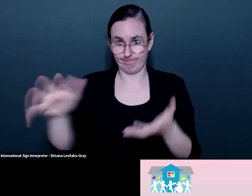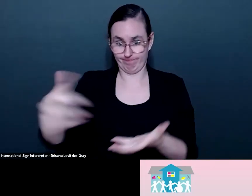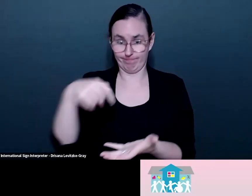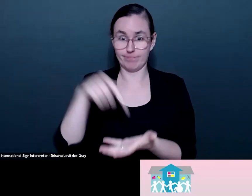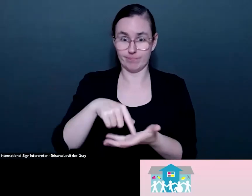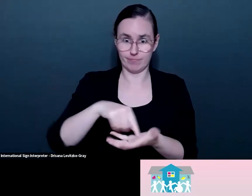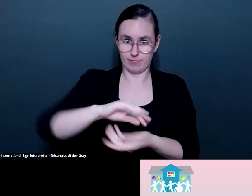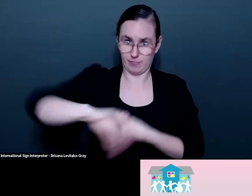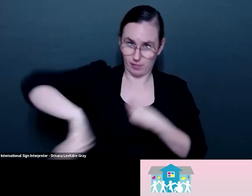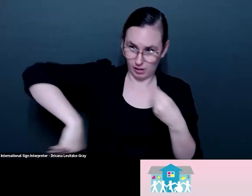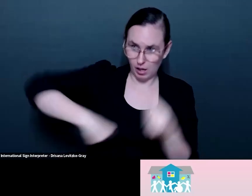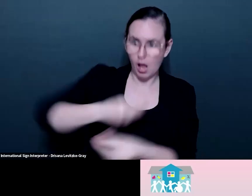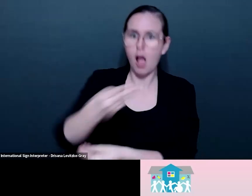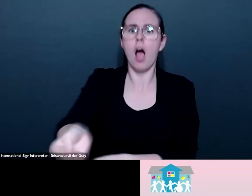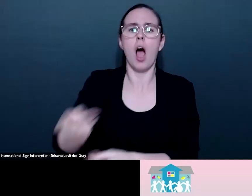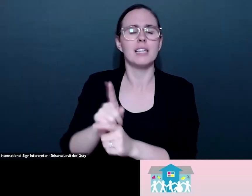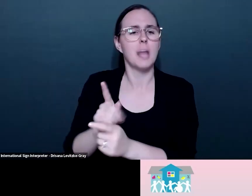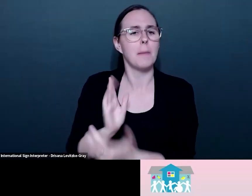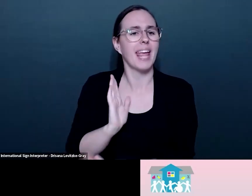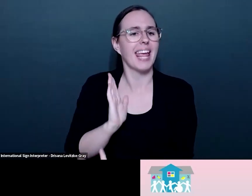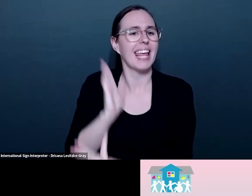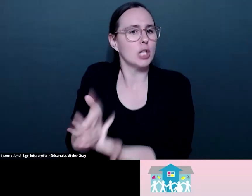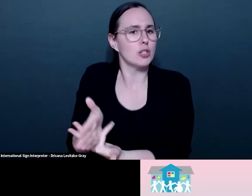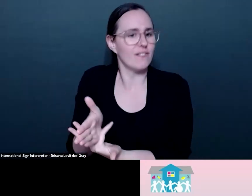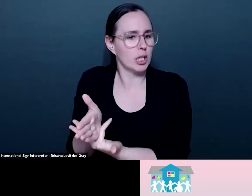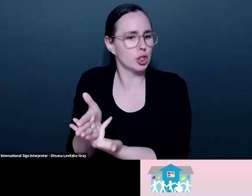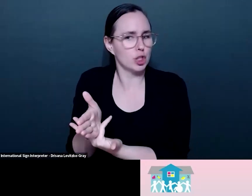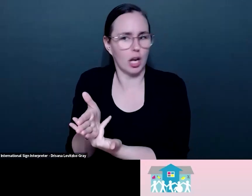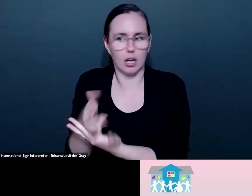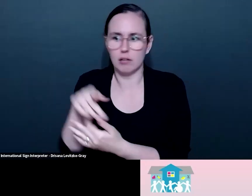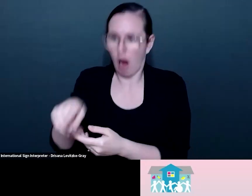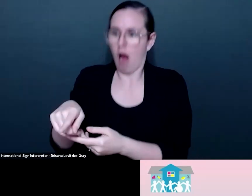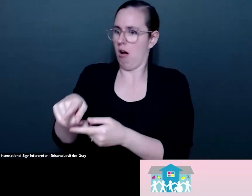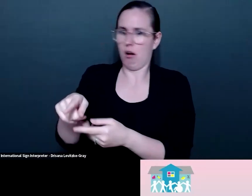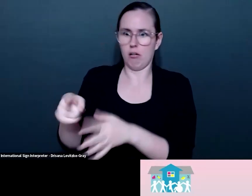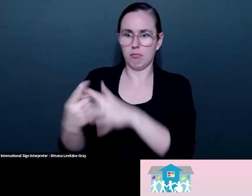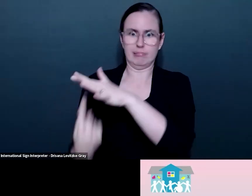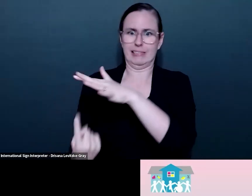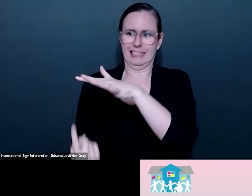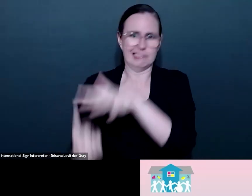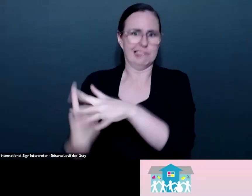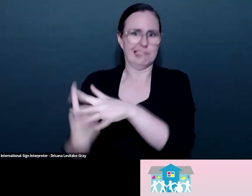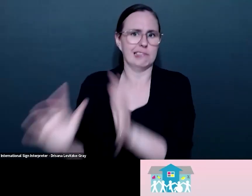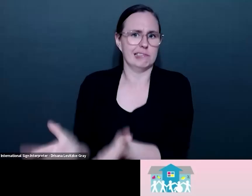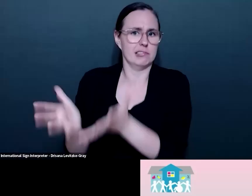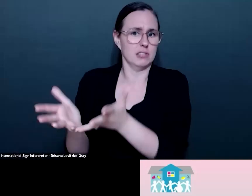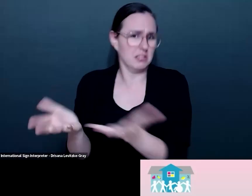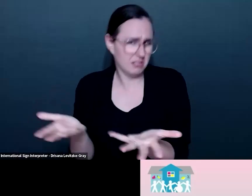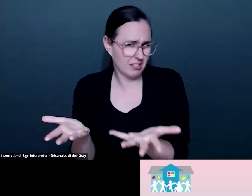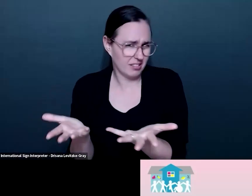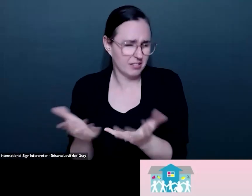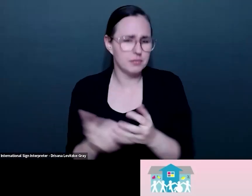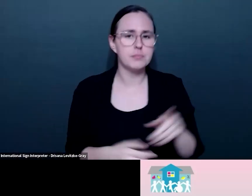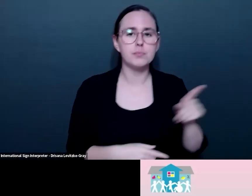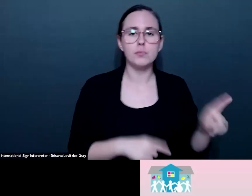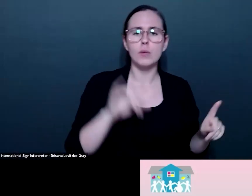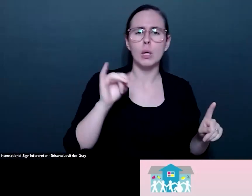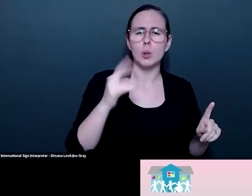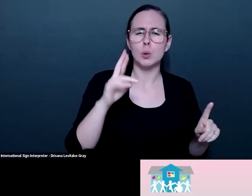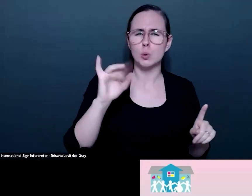Alors, il y en a quelques questions. CFM TV a été pas pensé pour être intégré dans un